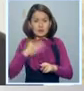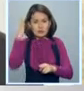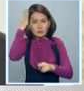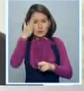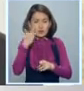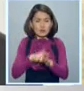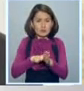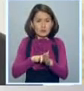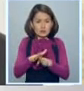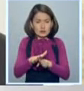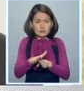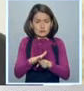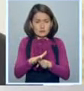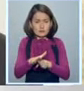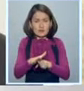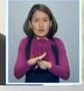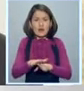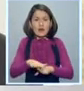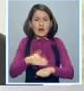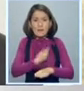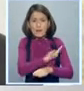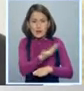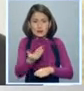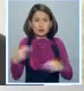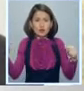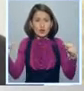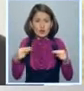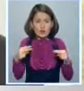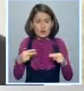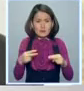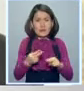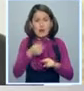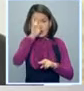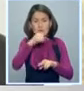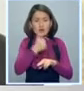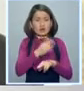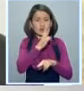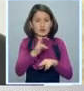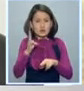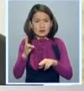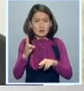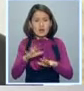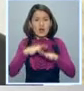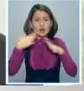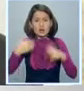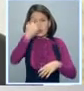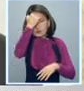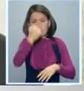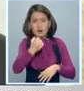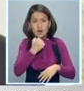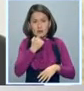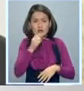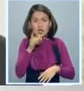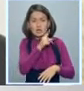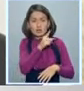әрине. Бұған бәріне де әрине елбасына рахмет. Осында жылдамдықпенен